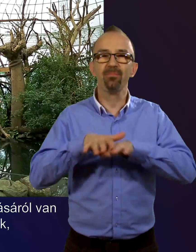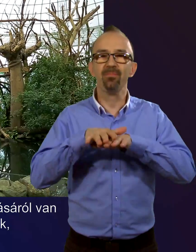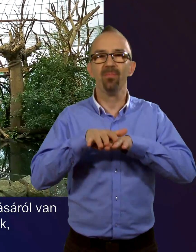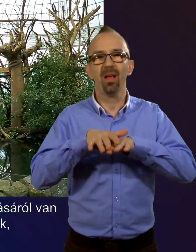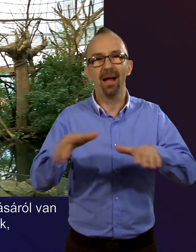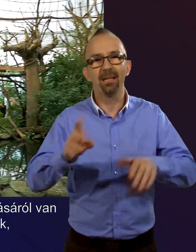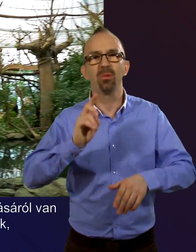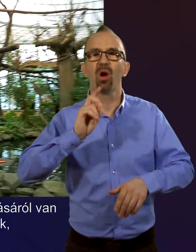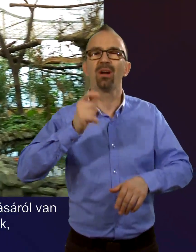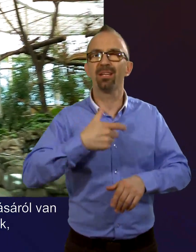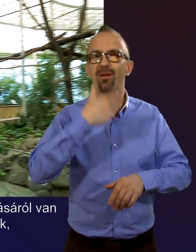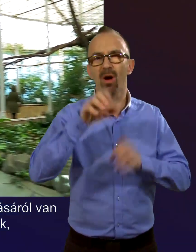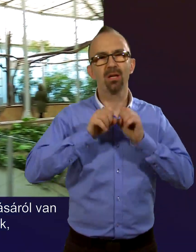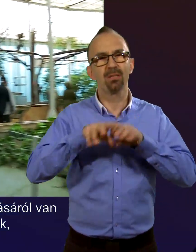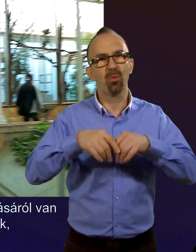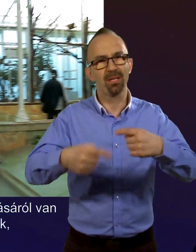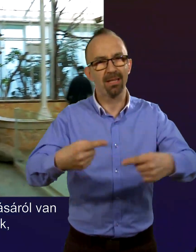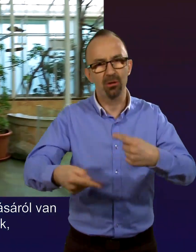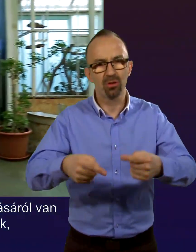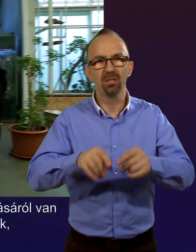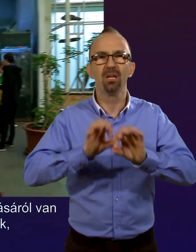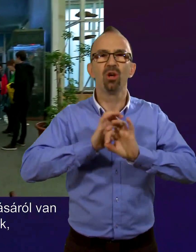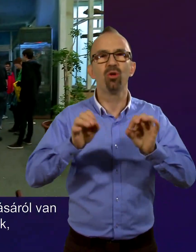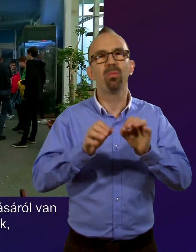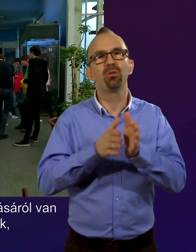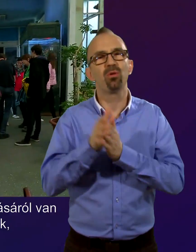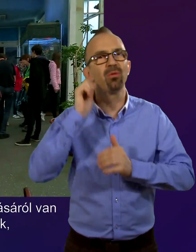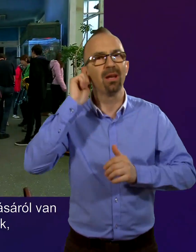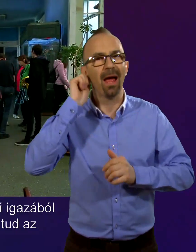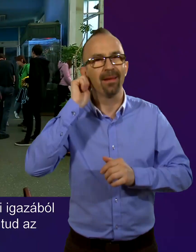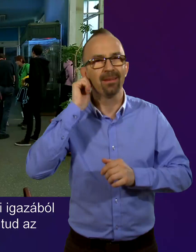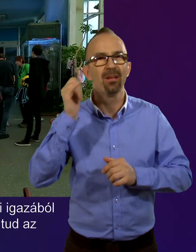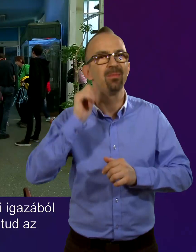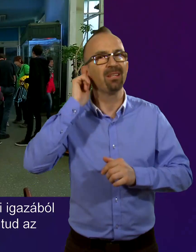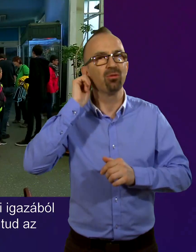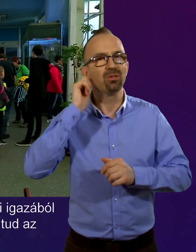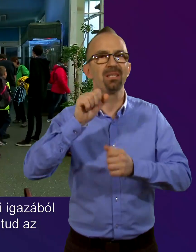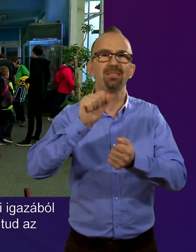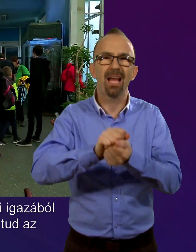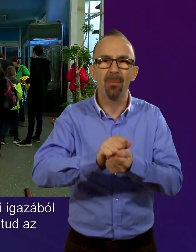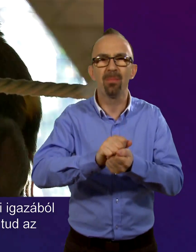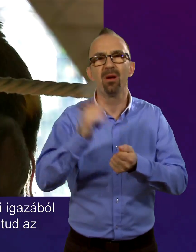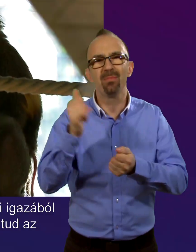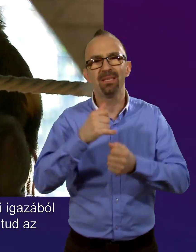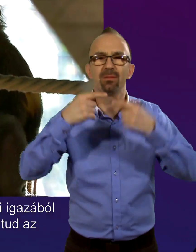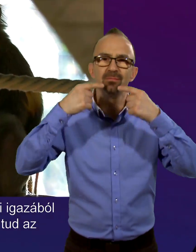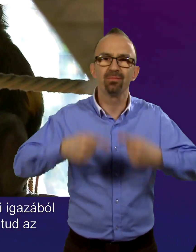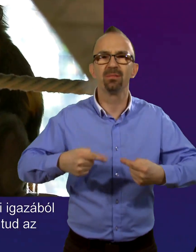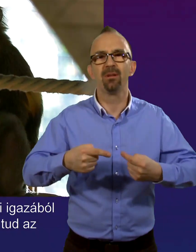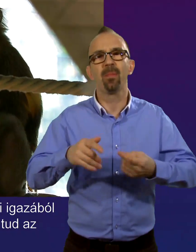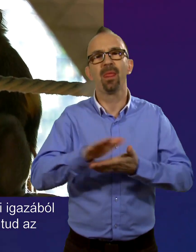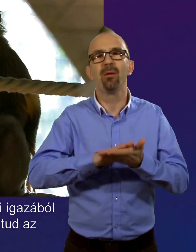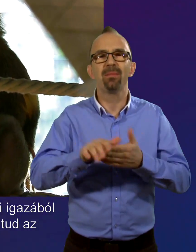Általában, hogyha egy ritka faj szaporításáról van szó, jobban örülünk a kislánynak, mert mindig a nőstények száma az, ami igazából behatárolja,